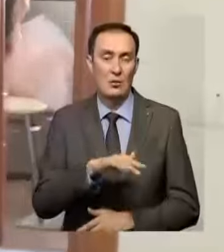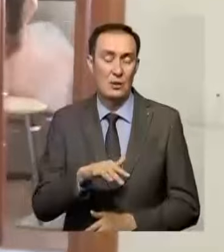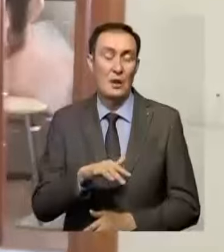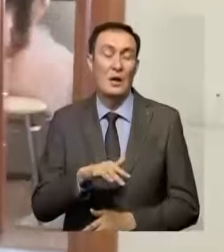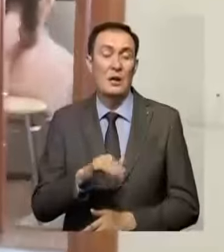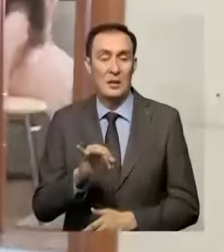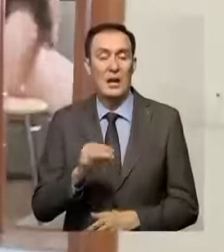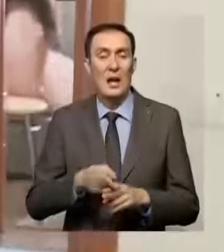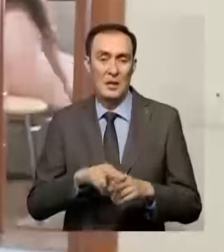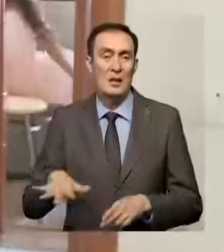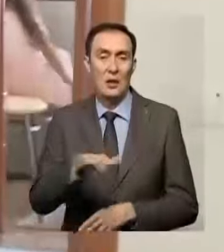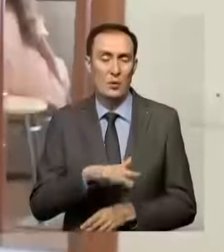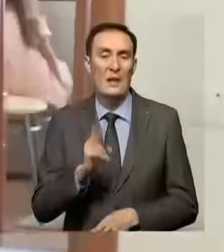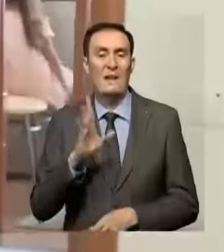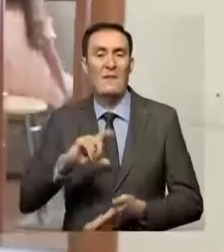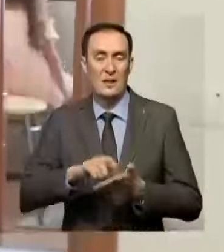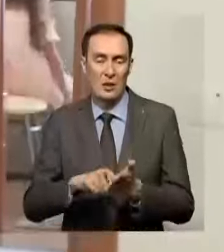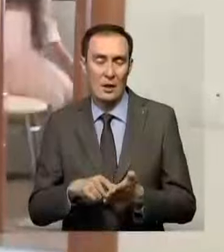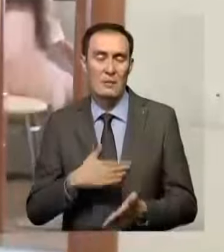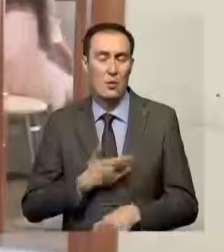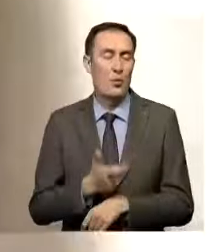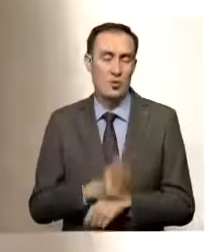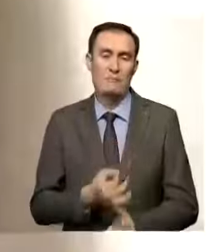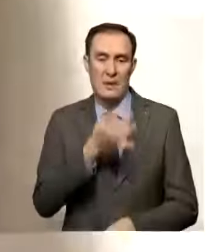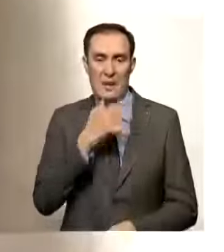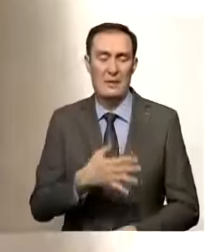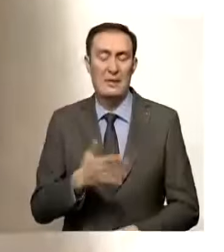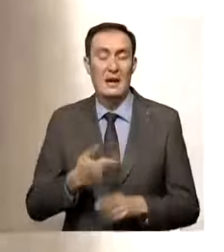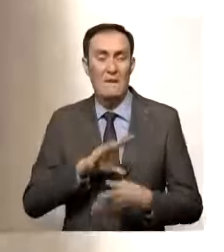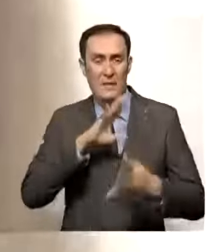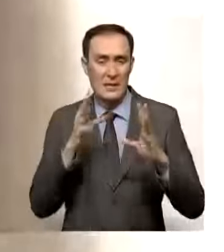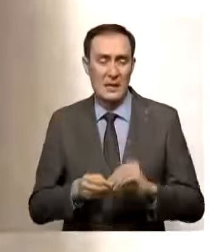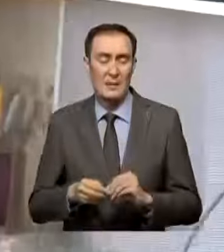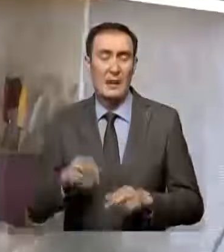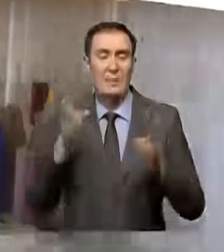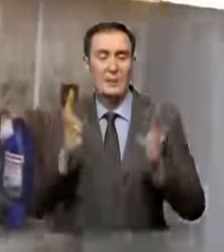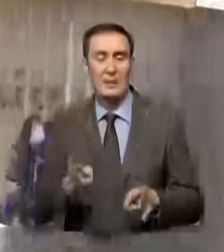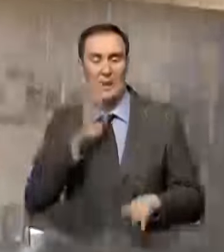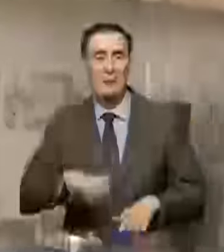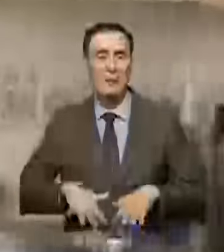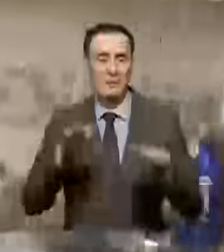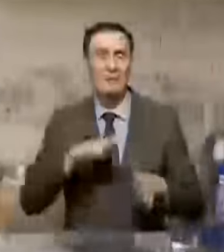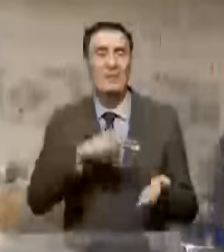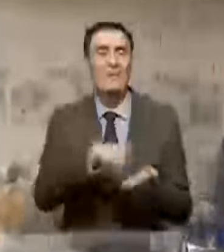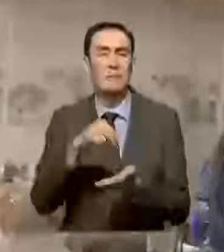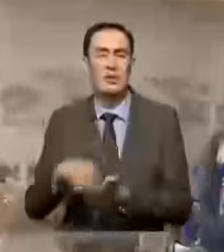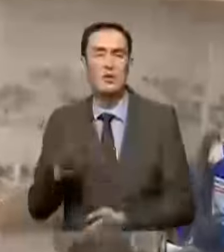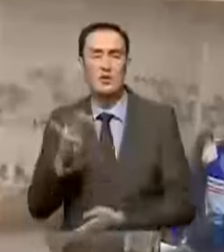Жилгородок. И этот район, и квартира мне очень нравятся. В целом в регионе для пострадавших от паводка уже